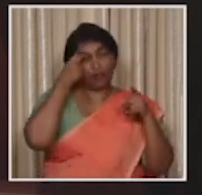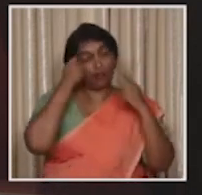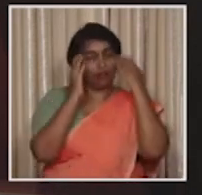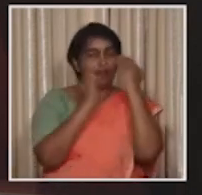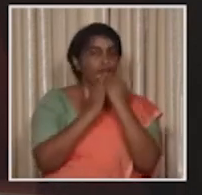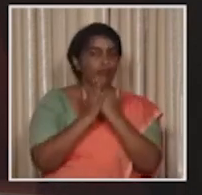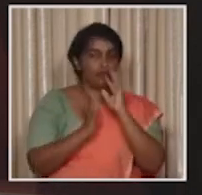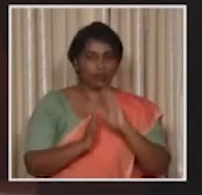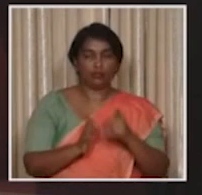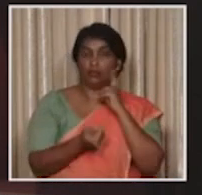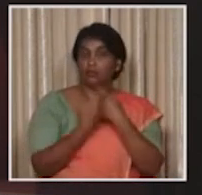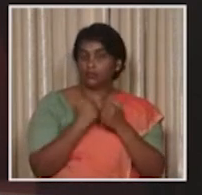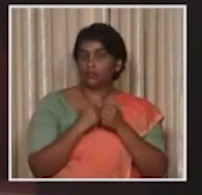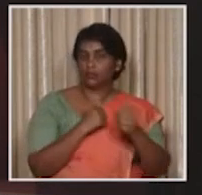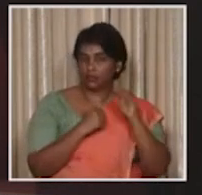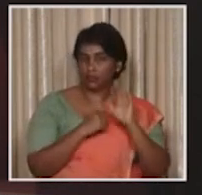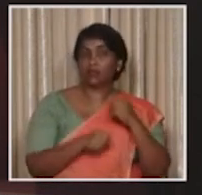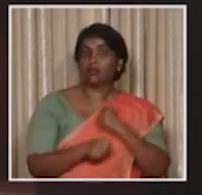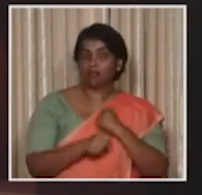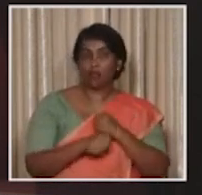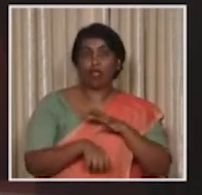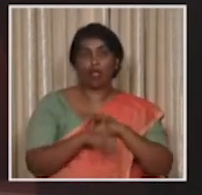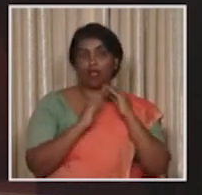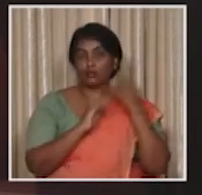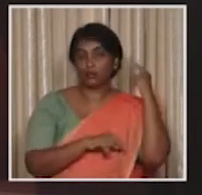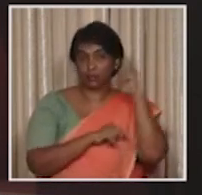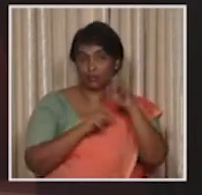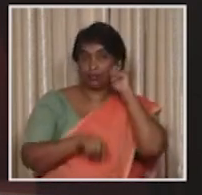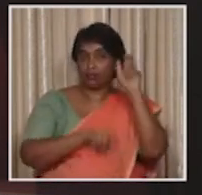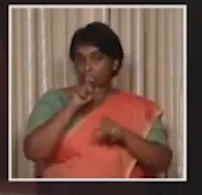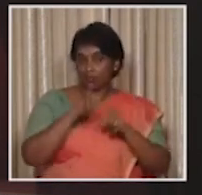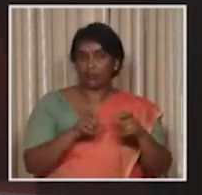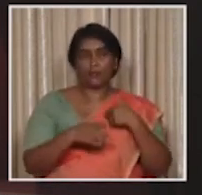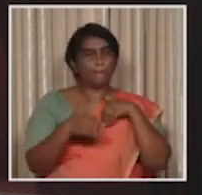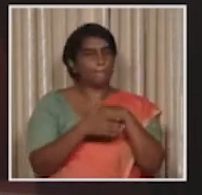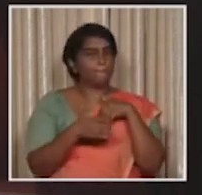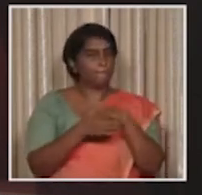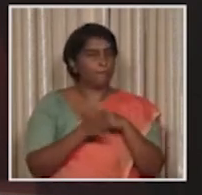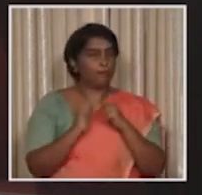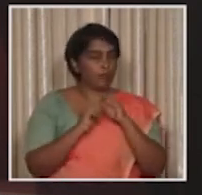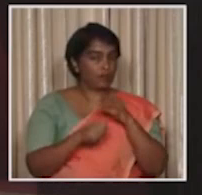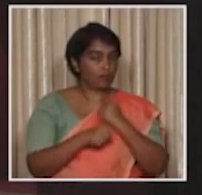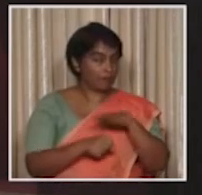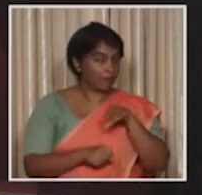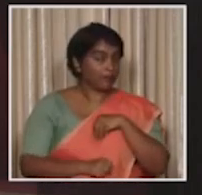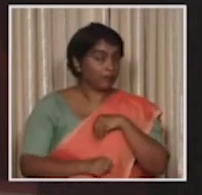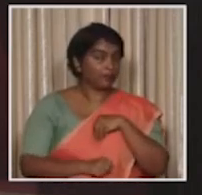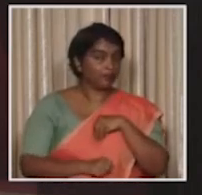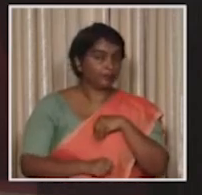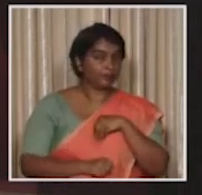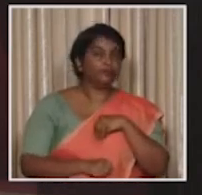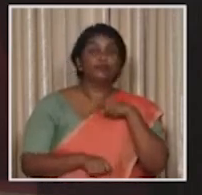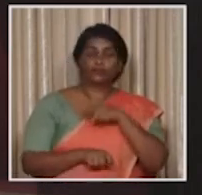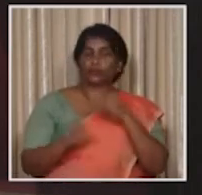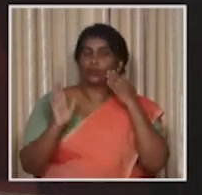නිසා පරීක්ෂණ සිදු කිරීමට රජයේ රෝහල් වෙත පැමිණෙන ජනතාව පීඩාවට පත්ව ඇති බව රජය පිළිගන්නේද?